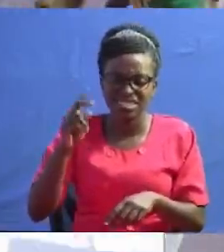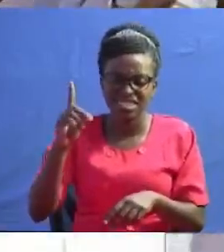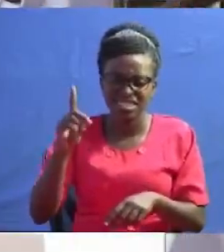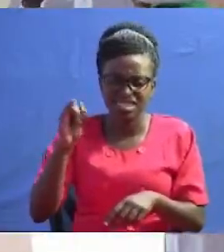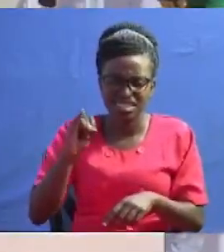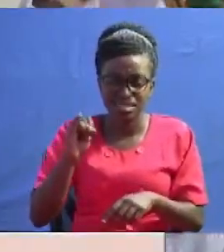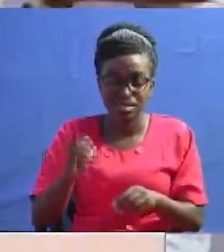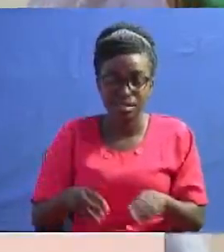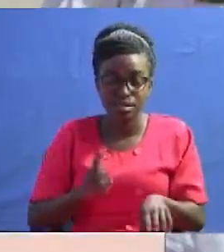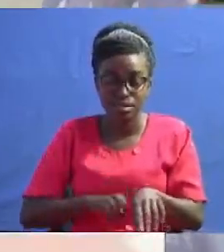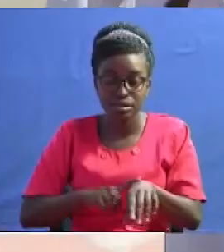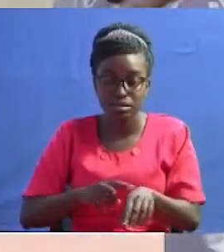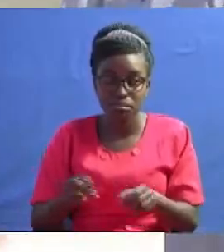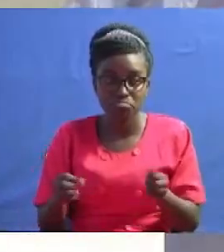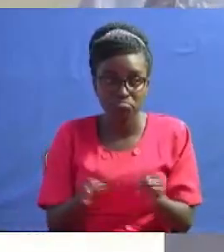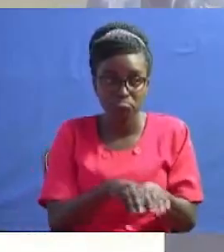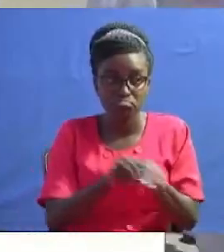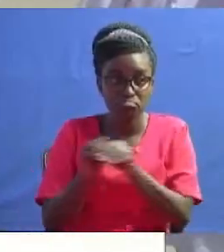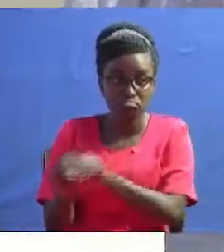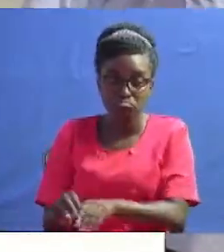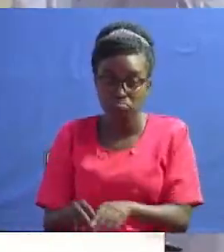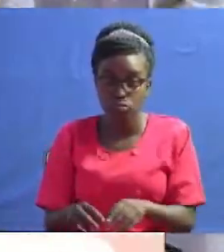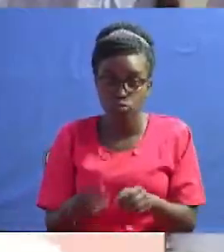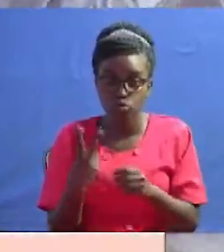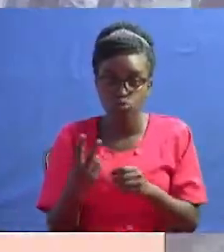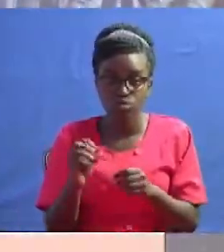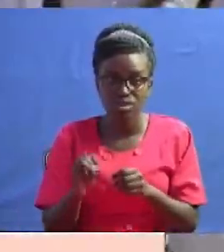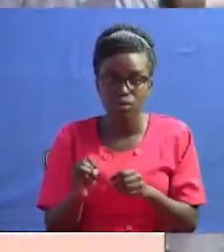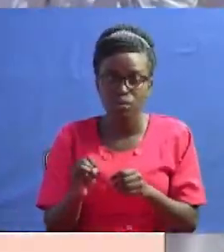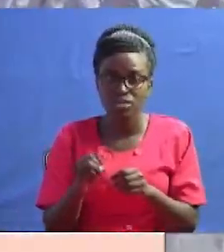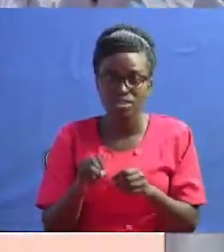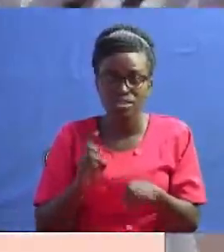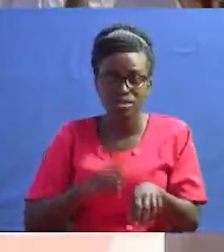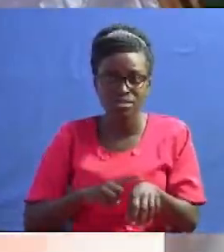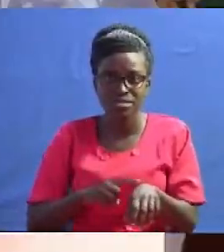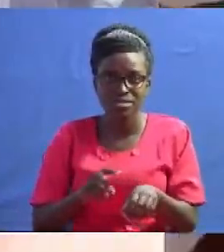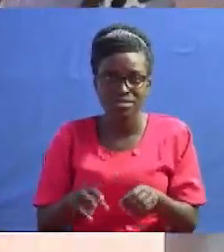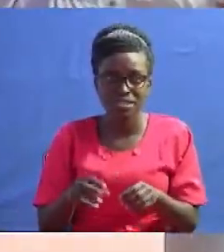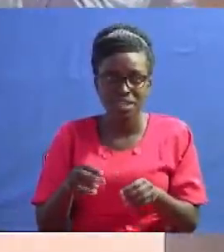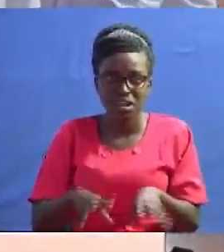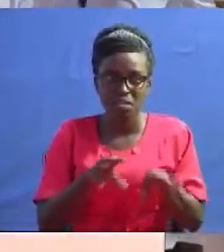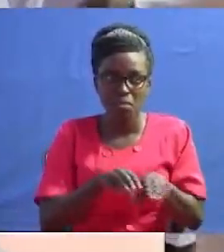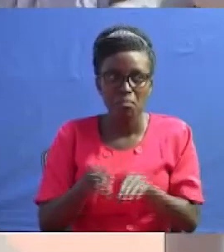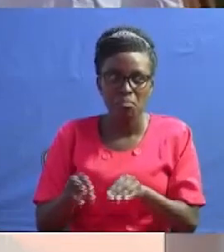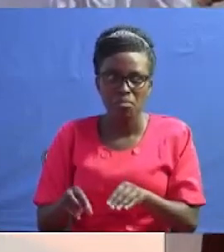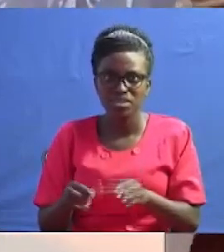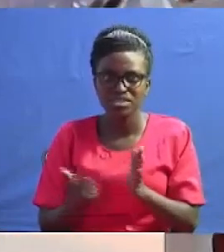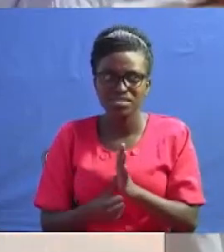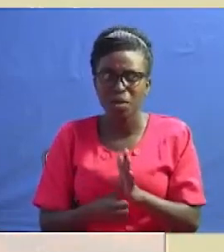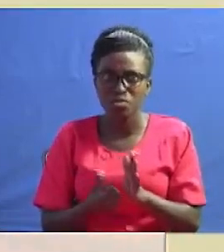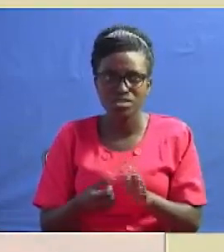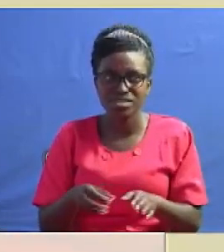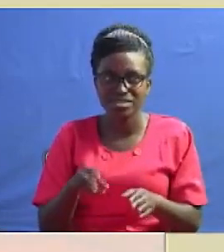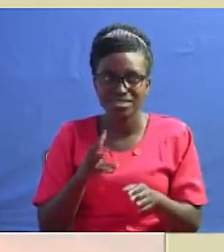imetenga shilingi bilioni 11.4 kwa ajili ya maendeleo katika maeneo ambayo huathirika na ukame kwa viwango